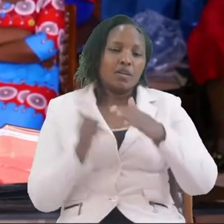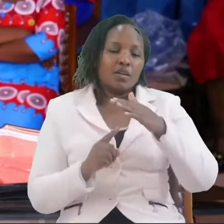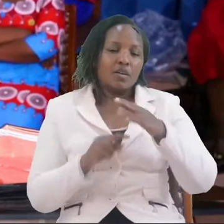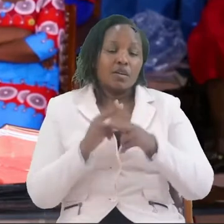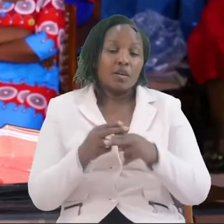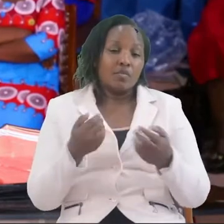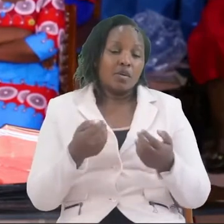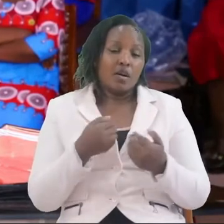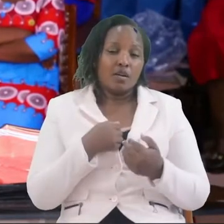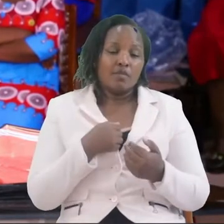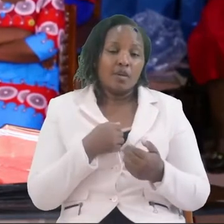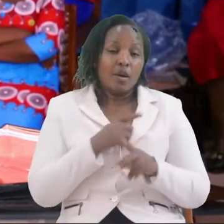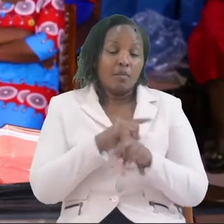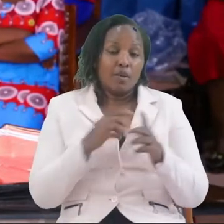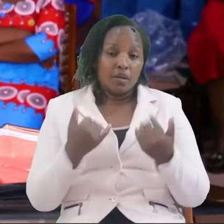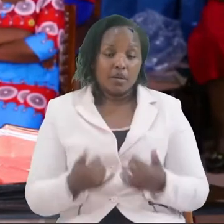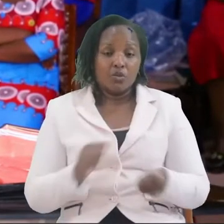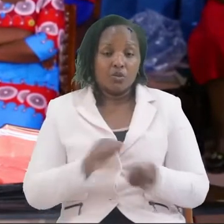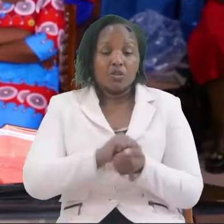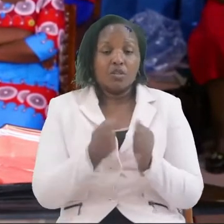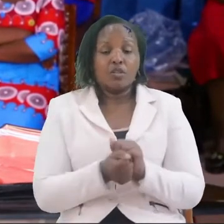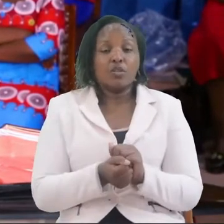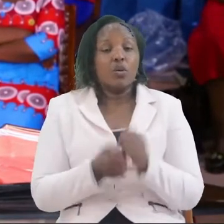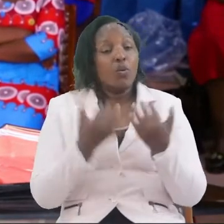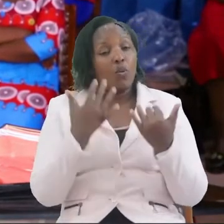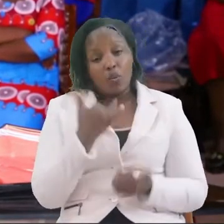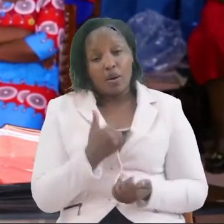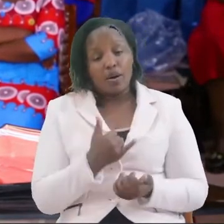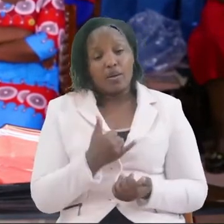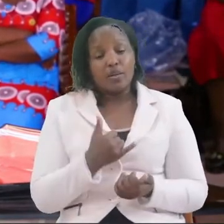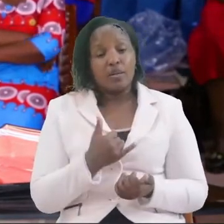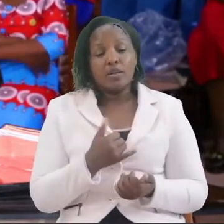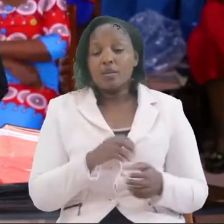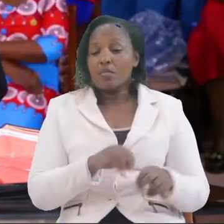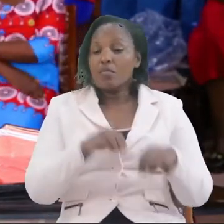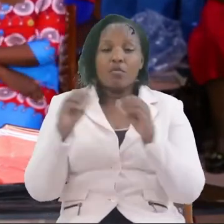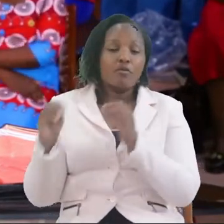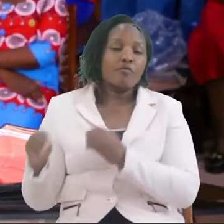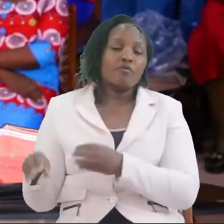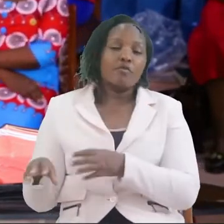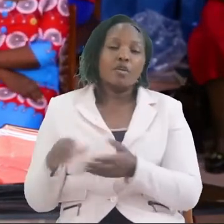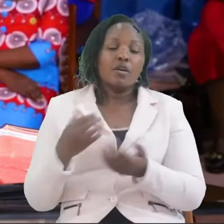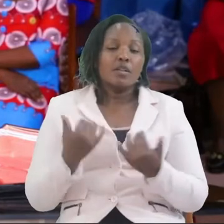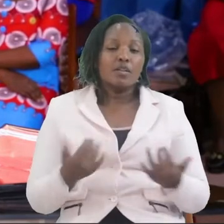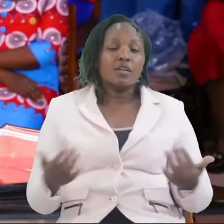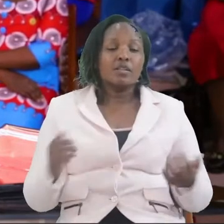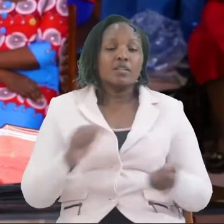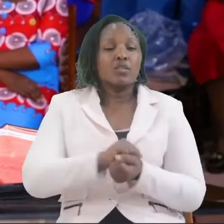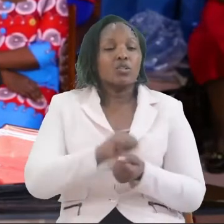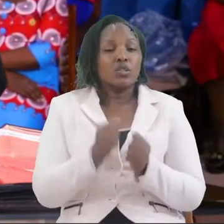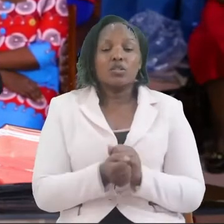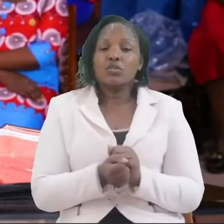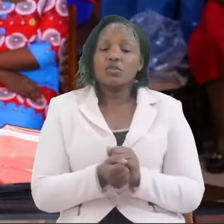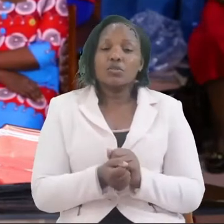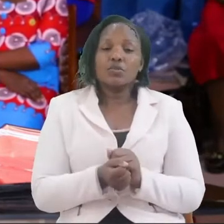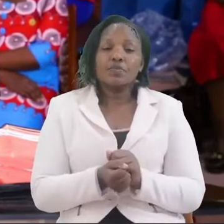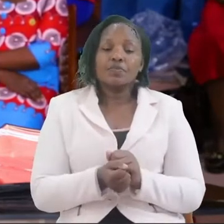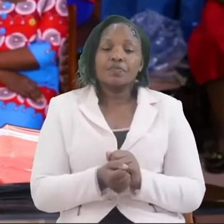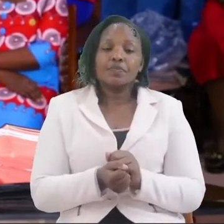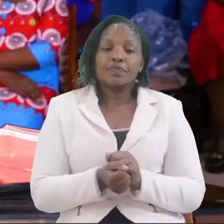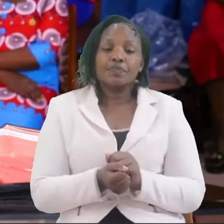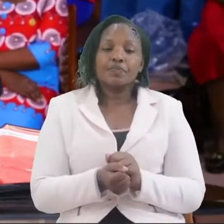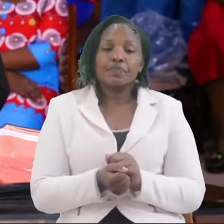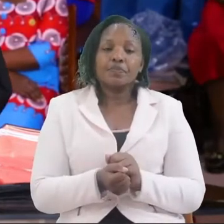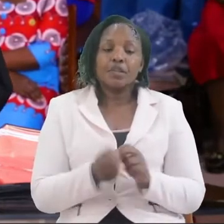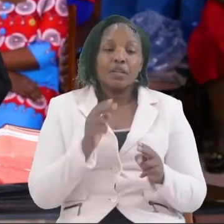fulani, sasa haitu hiyo jina tena, kwa sababu imeondoka, imetoka, kwa sababu mambo ya hapa ulimwengu inatoka. Kuna